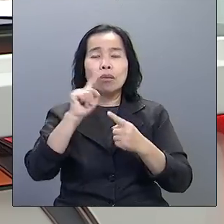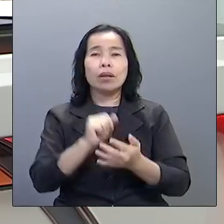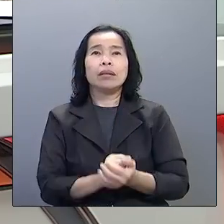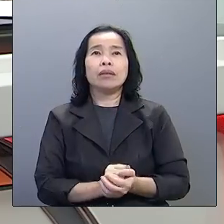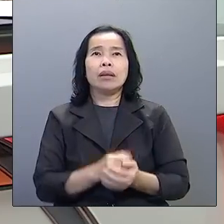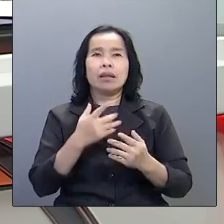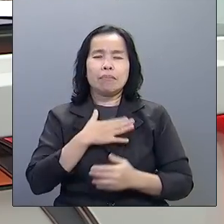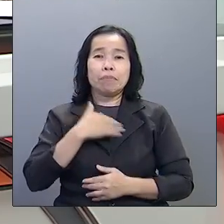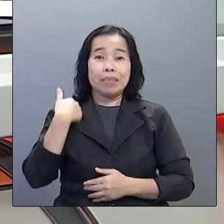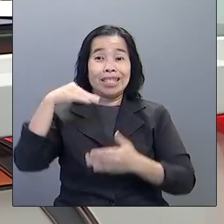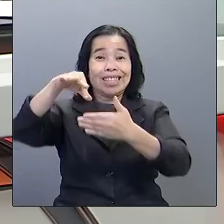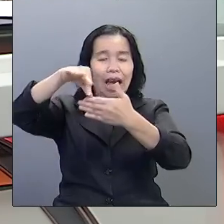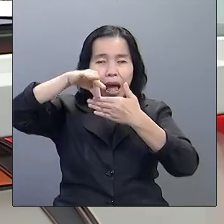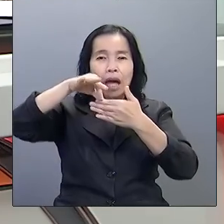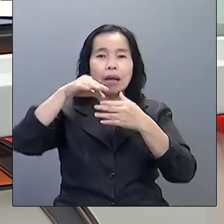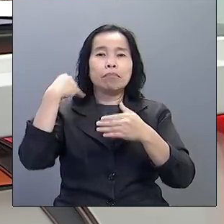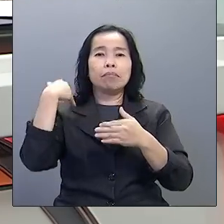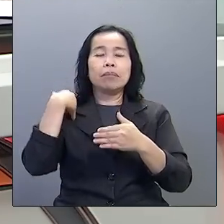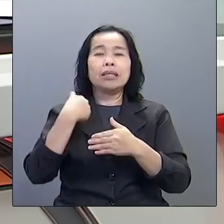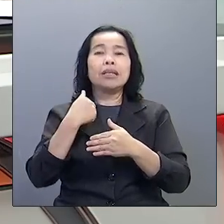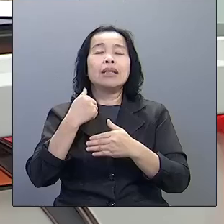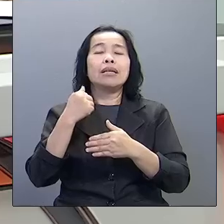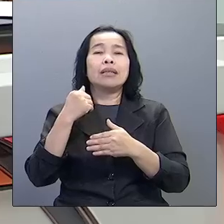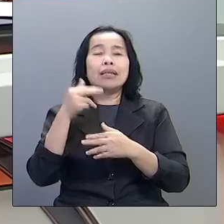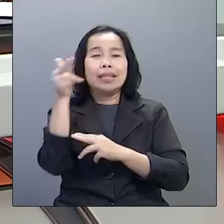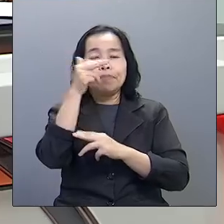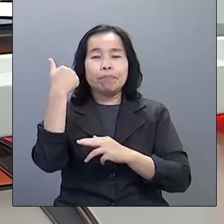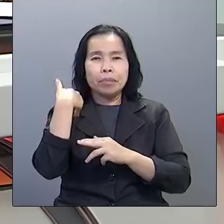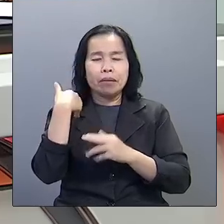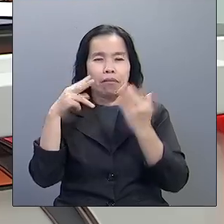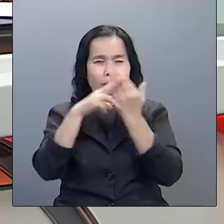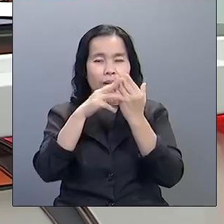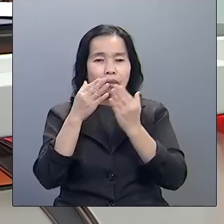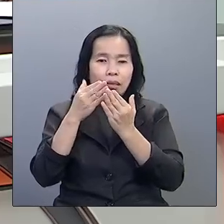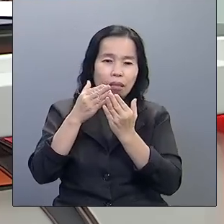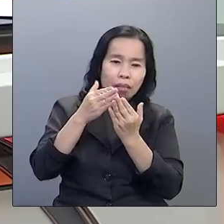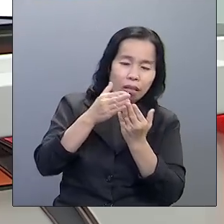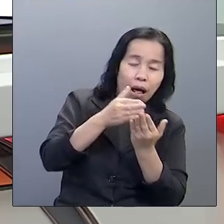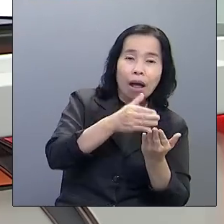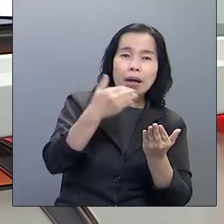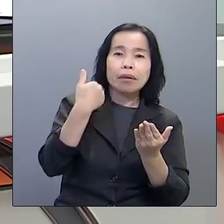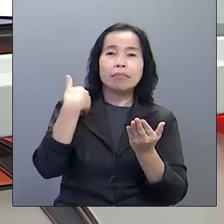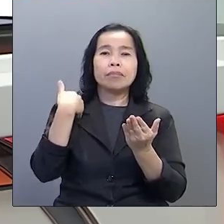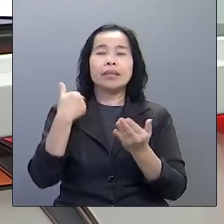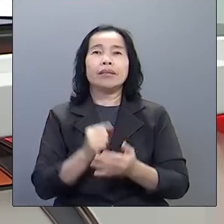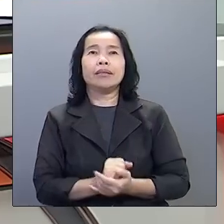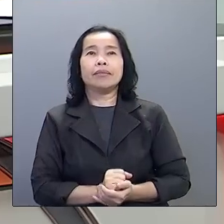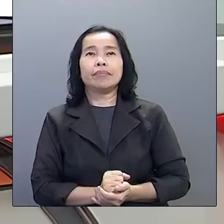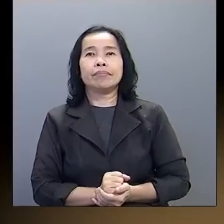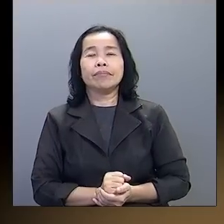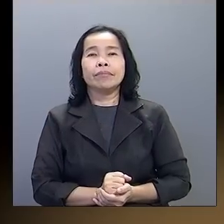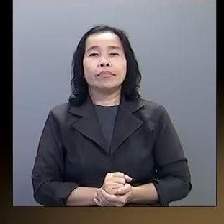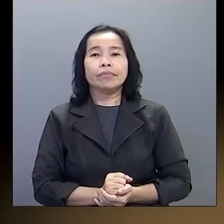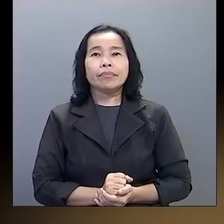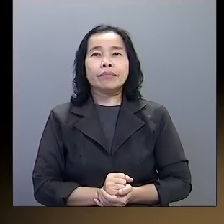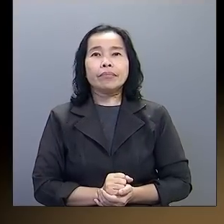ราก็ได้รับคลิปจากแหล่งข่าวทำให้เห็นบางช่วงที่เรือเอียงแทบจะขนานกับผิวทะเลค่ะ